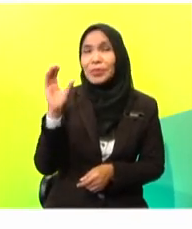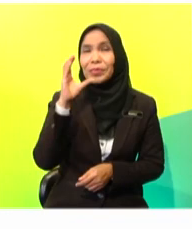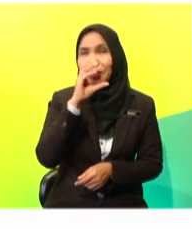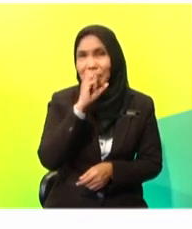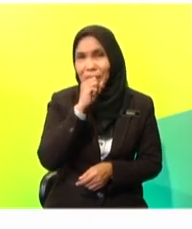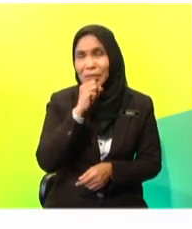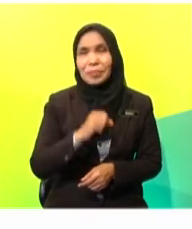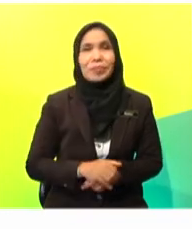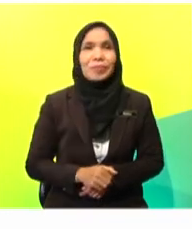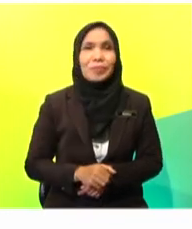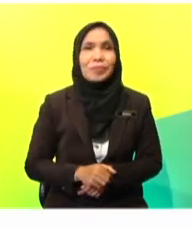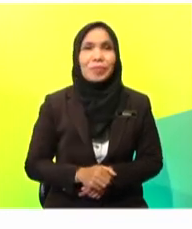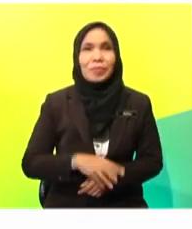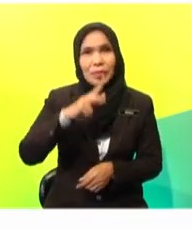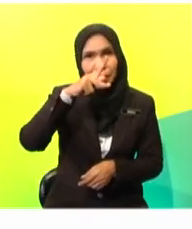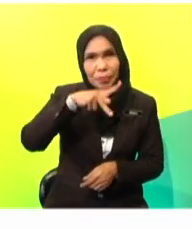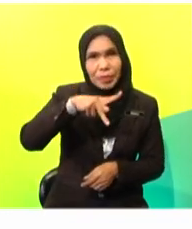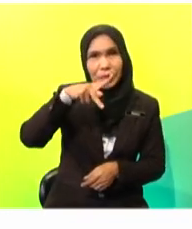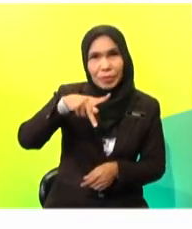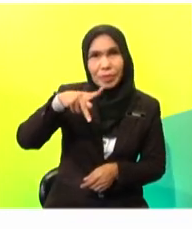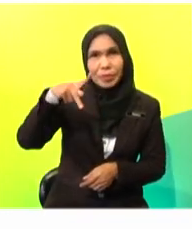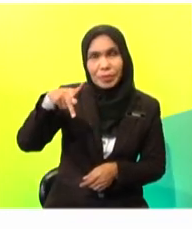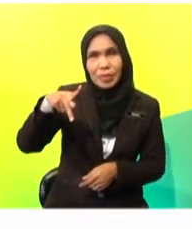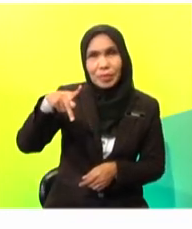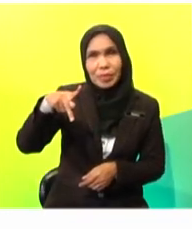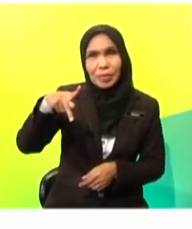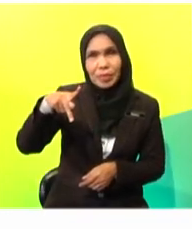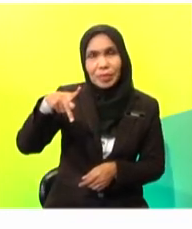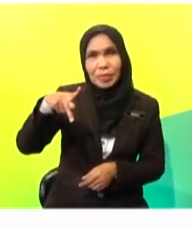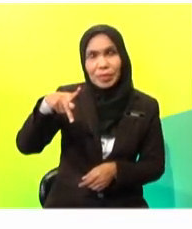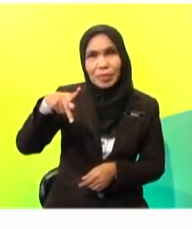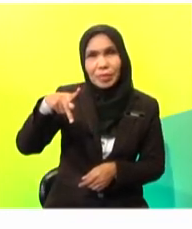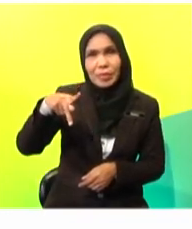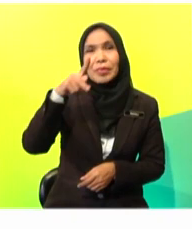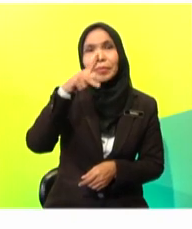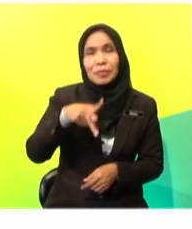koorea nge-ping CV payung